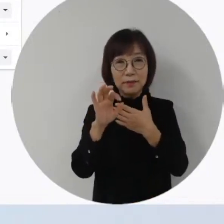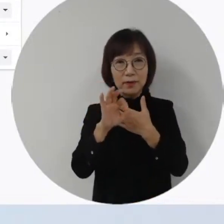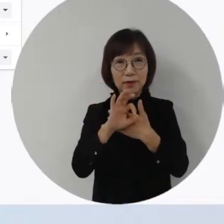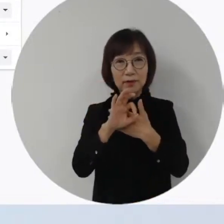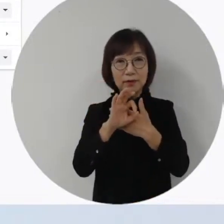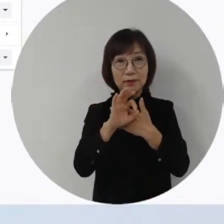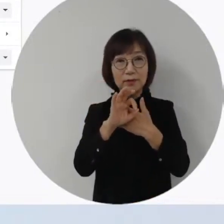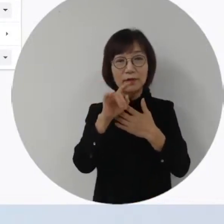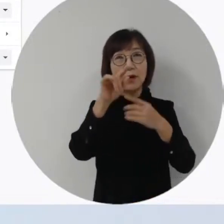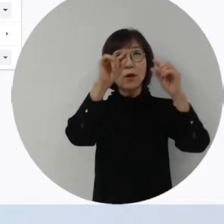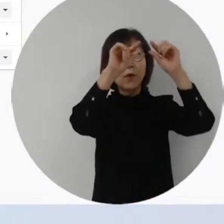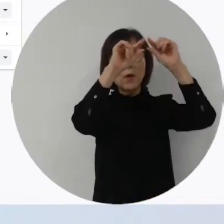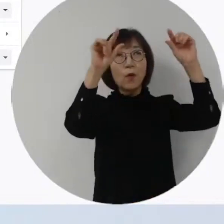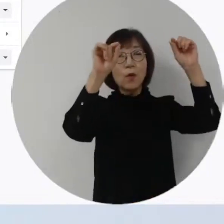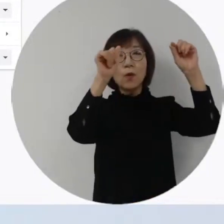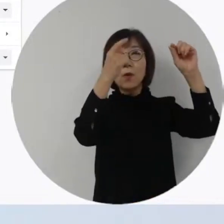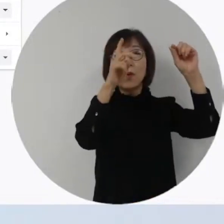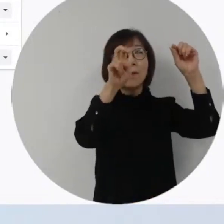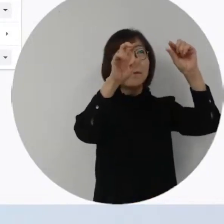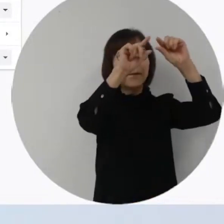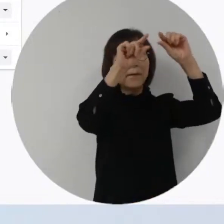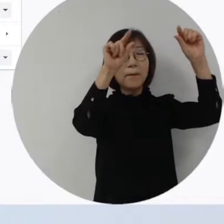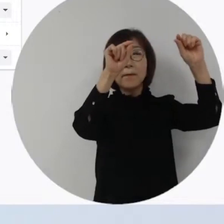대신에 이렇게 크롬 아이콘이 있습니다.